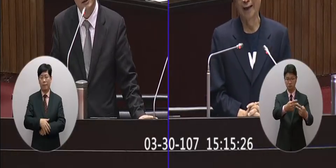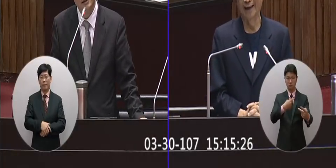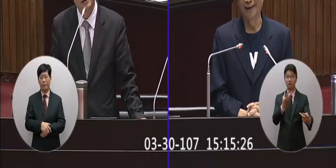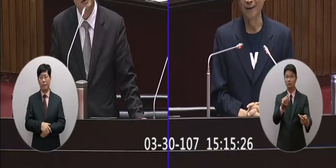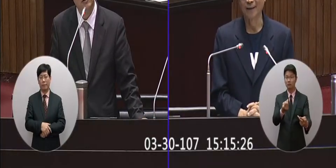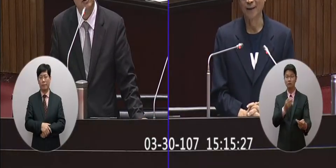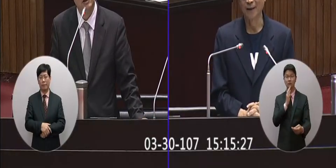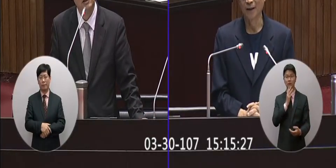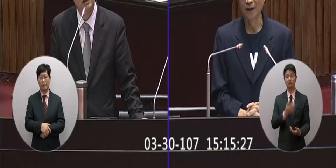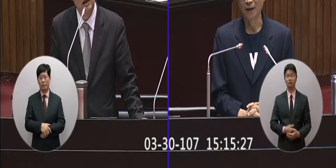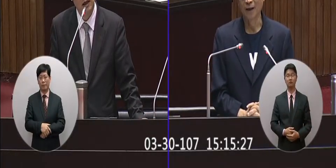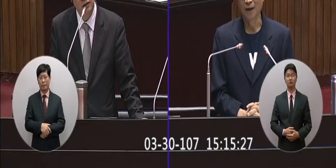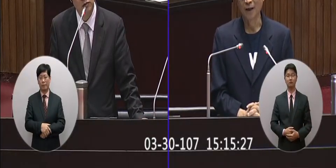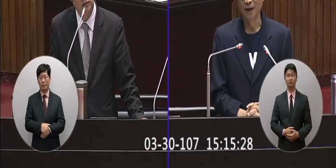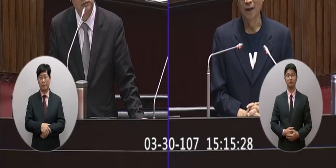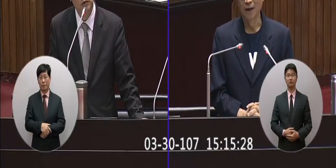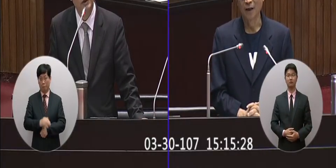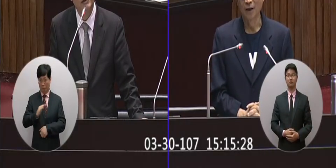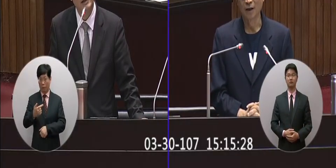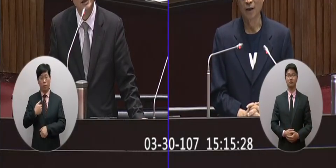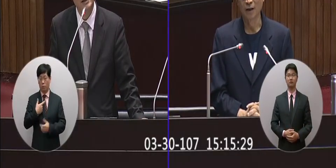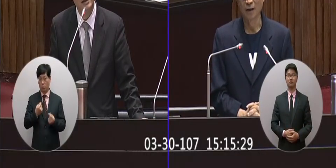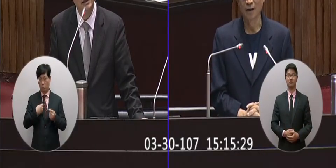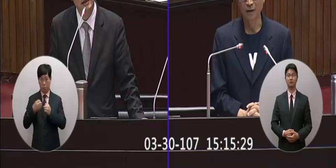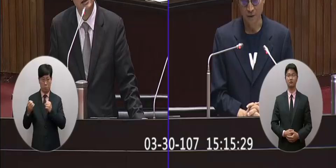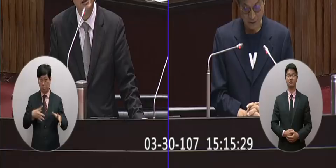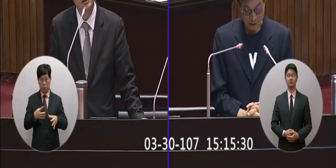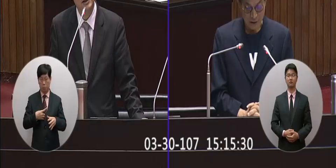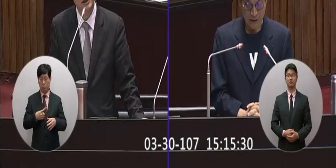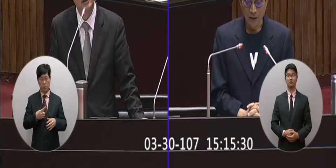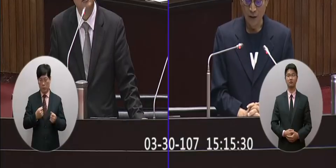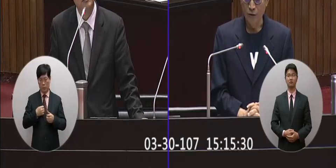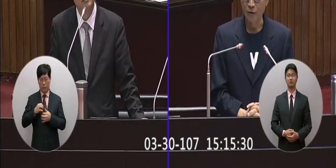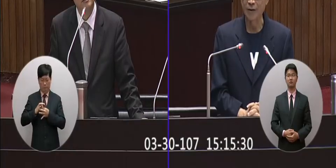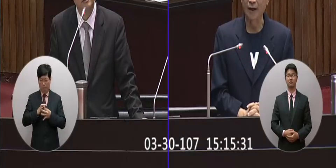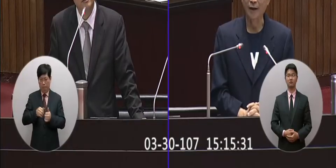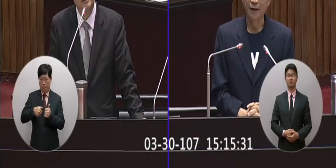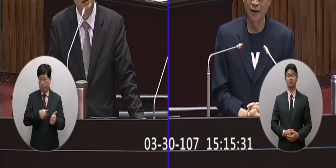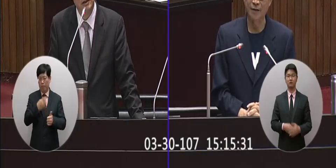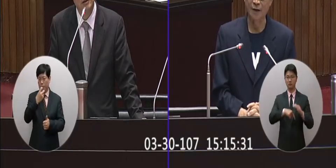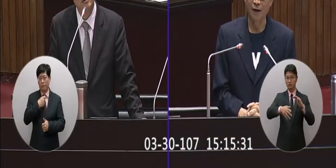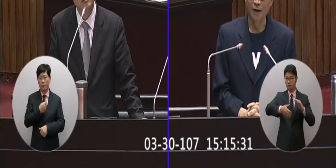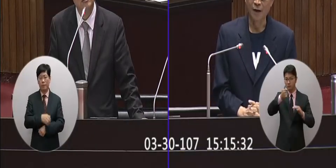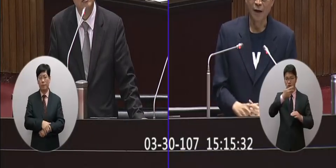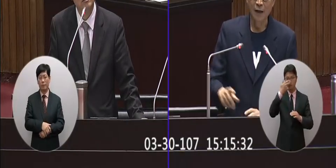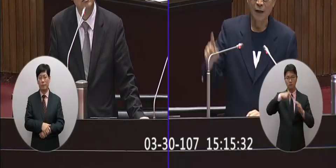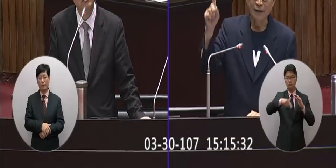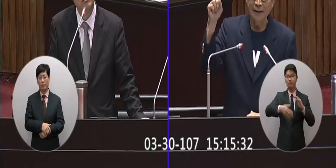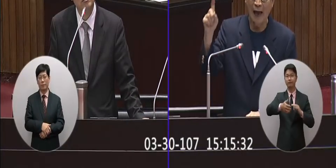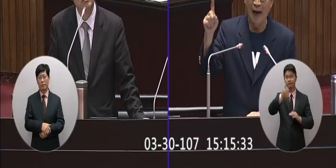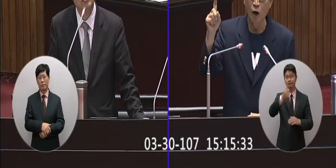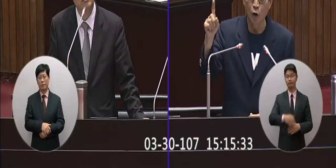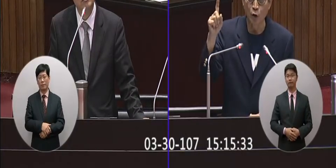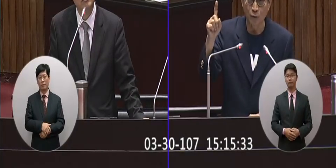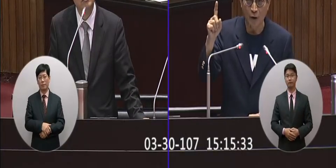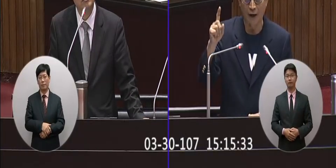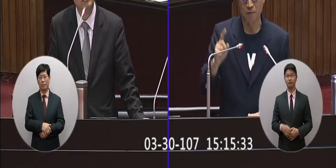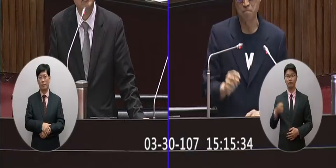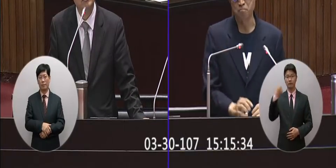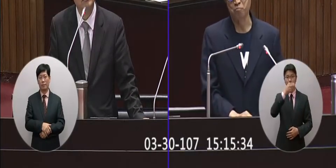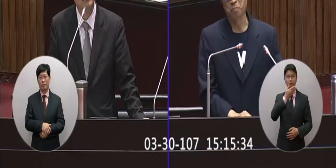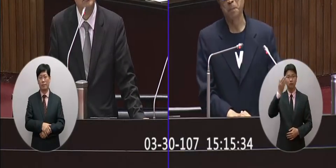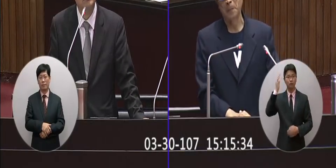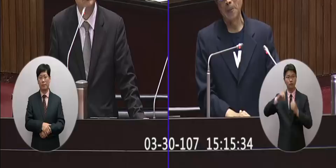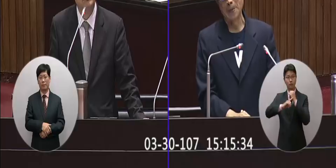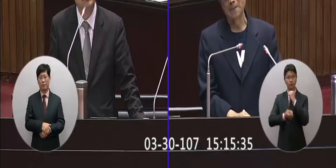啊，但是我们不会放弃任何一个机会嘿。 是，台旅法